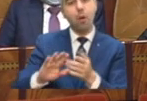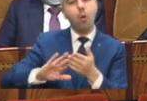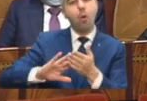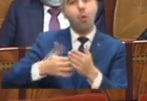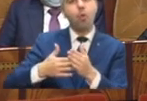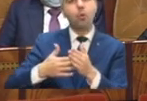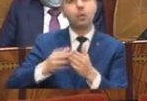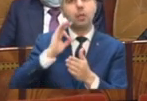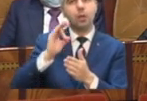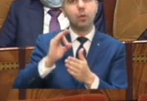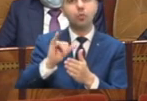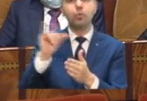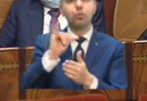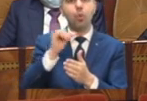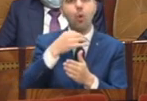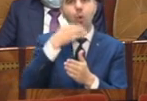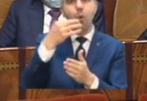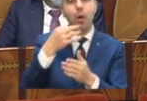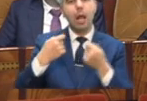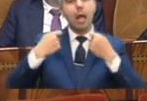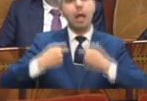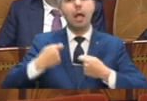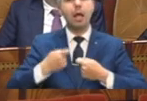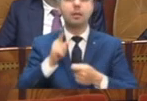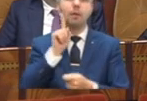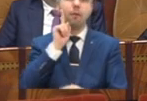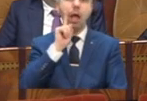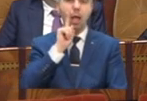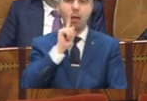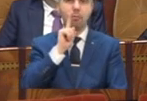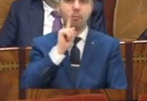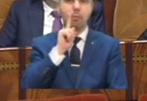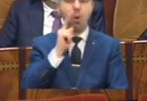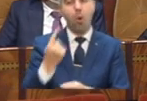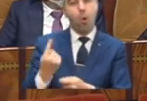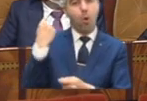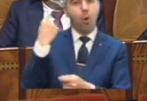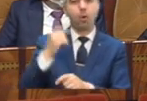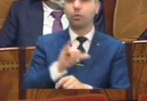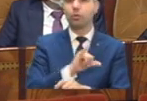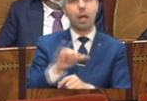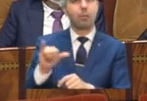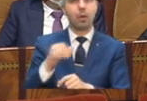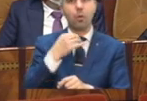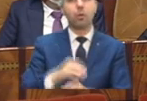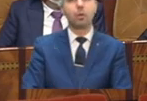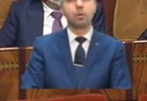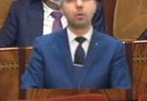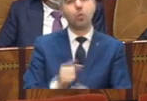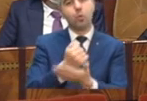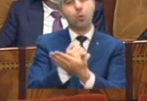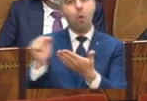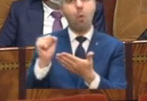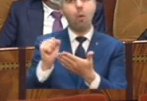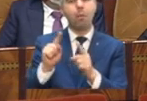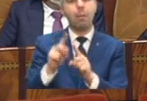كلمه. اش كتقول هذيك السيده الرئيسه وليست هذه. واش كتقول هذه يا سيد النائب؟ اسحب هذه الكلمه